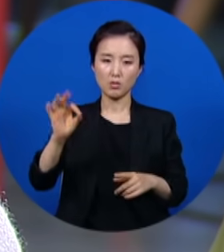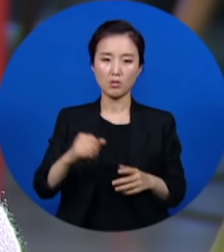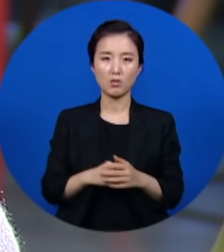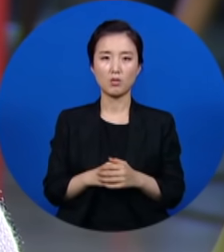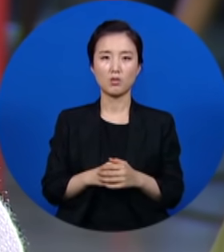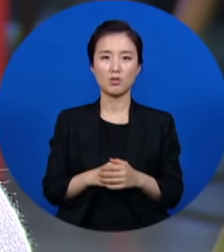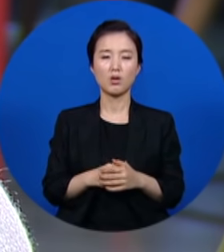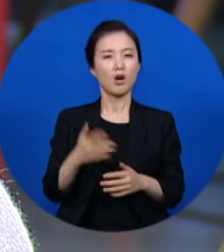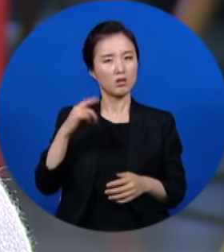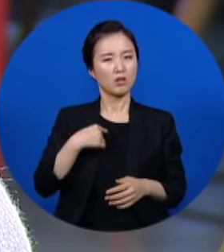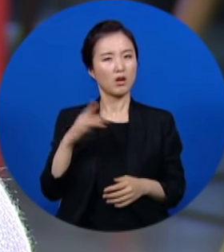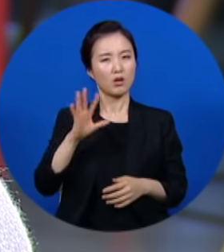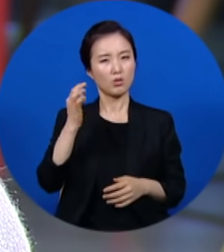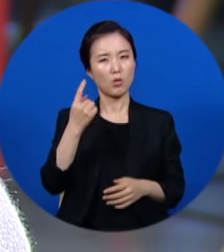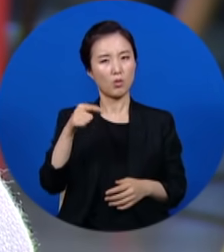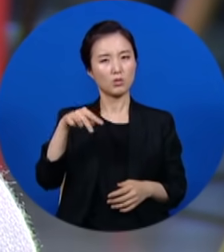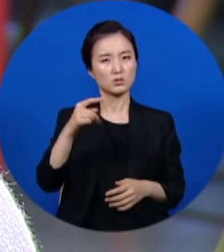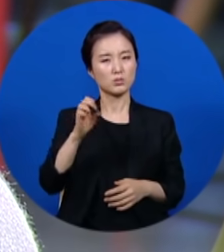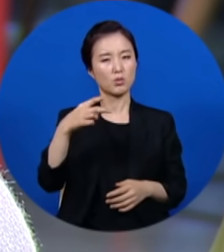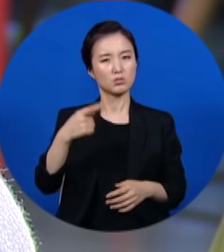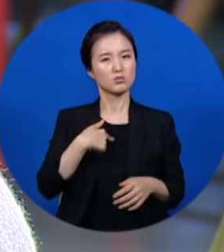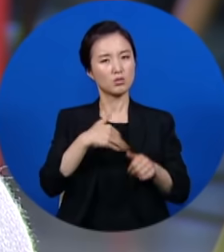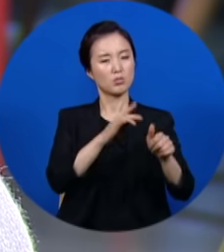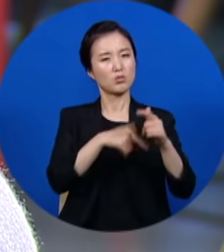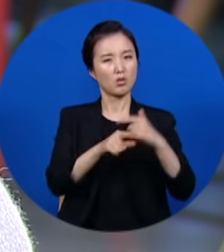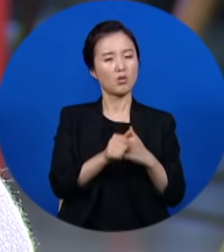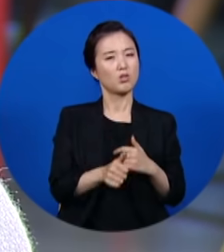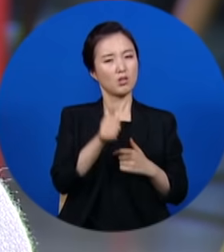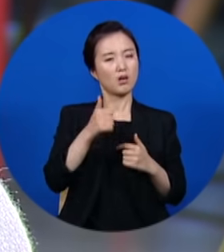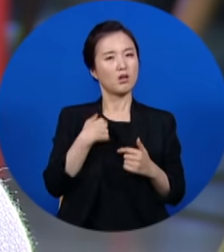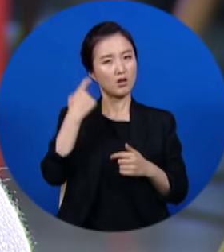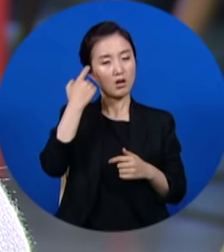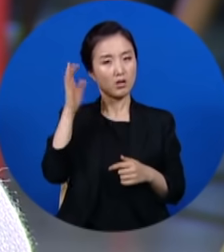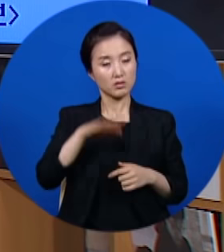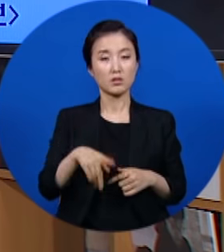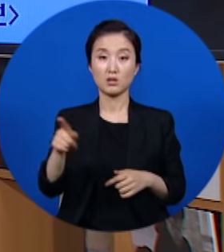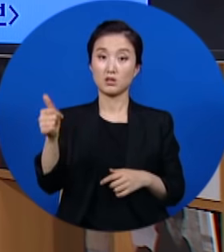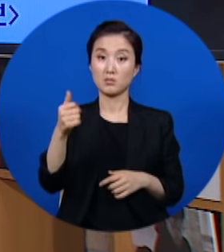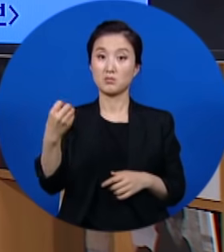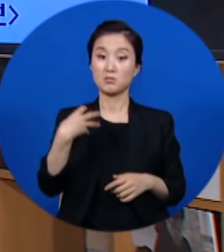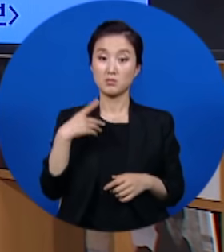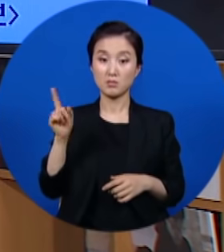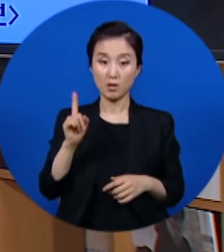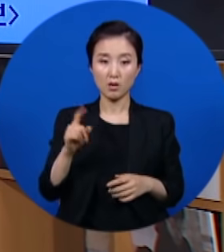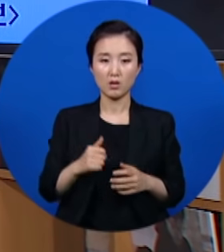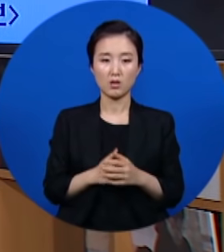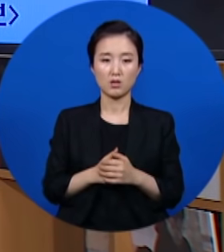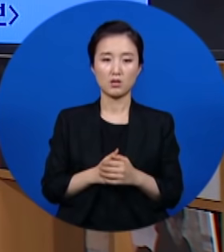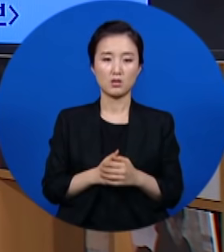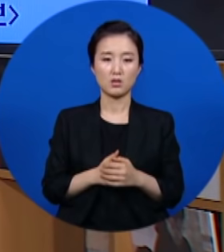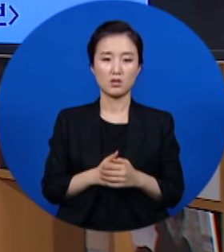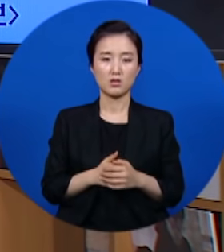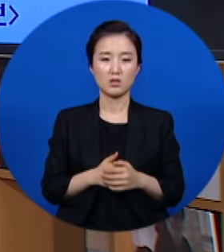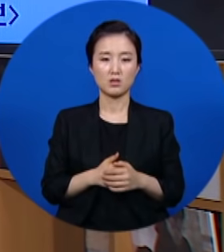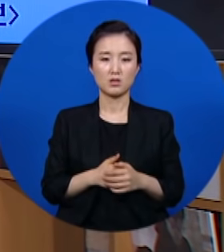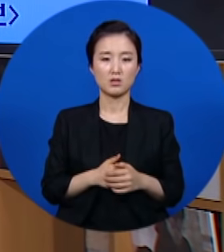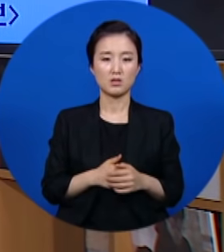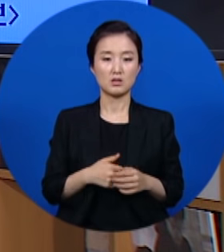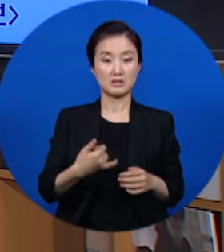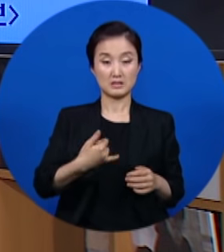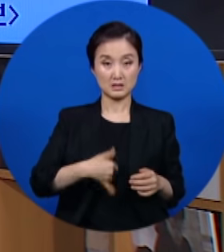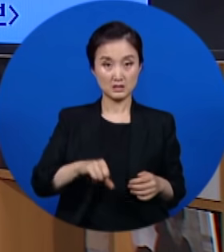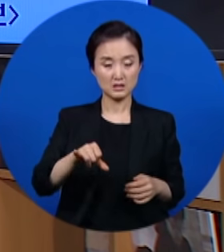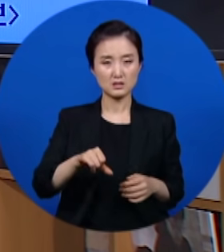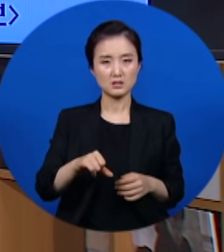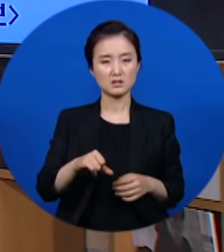싶거든요 근데 2분은 왜 그런 선택을 했는가 그분이 그래요 이제는 자식들을 직선 위에 출사 워놓고